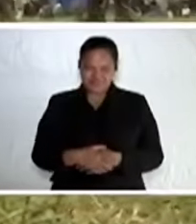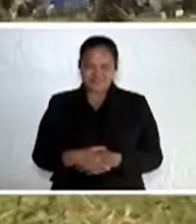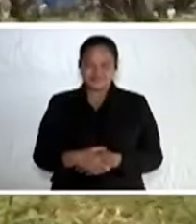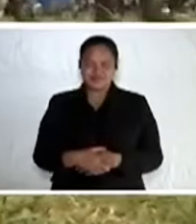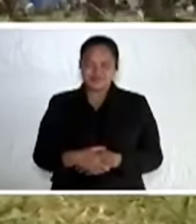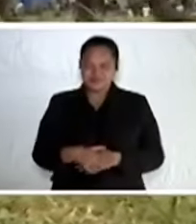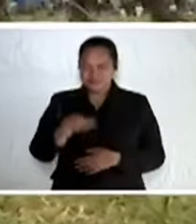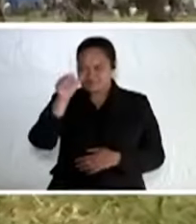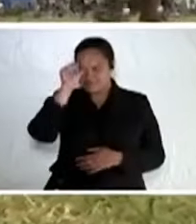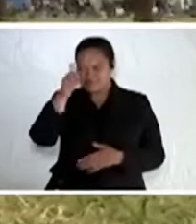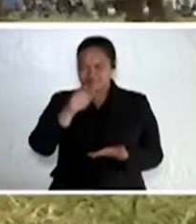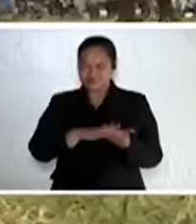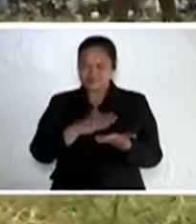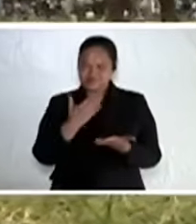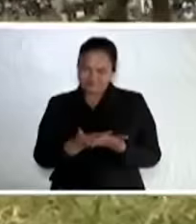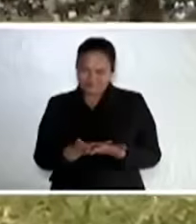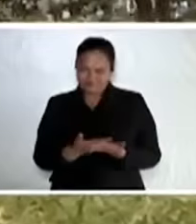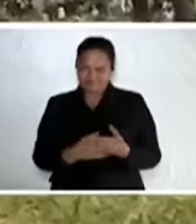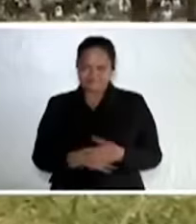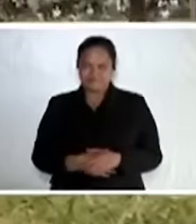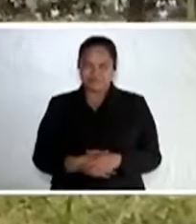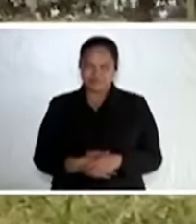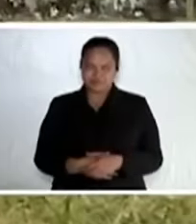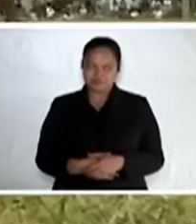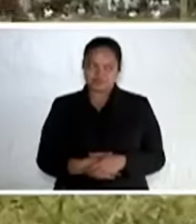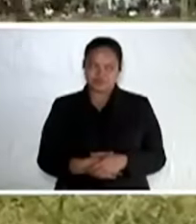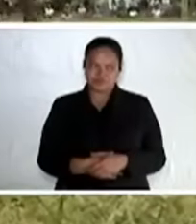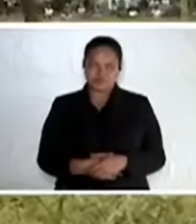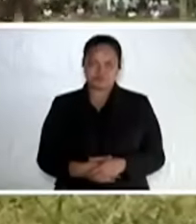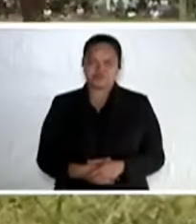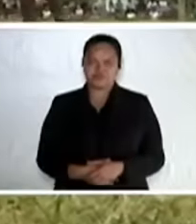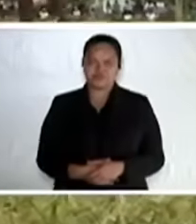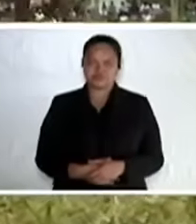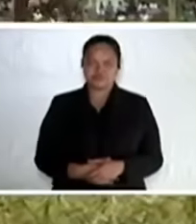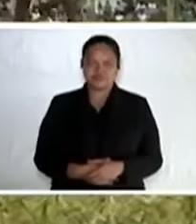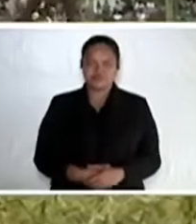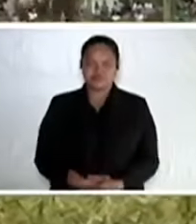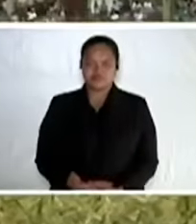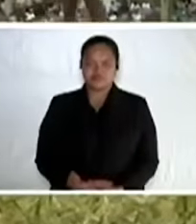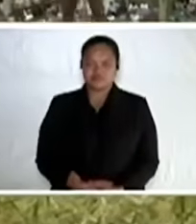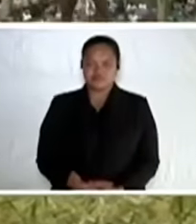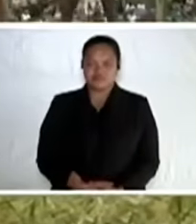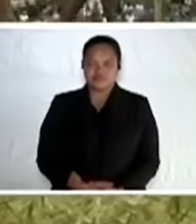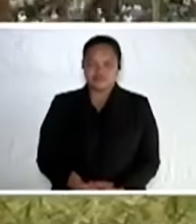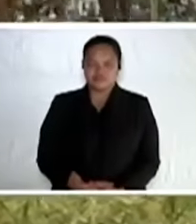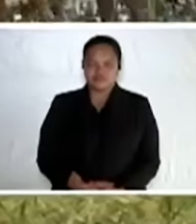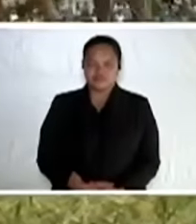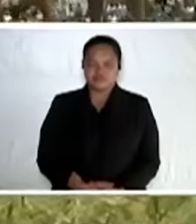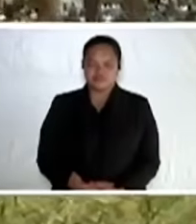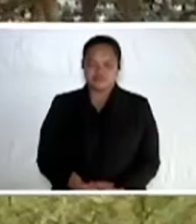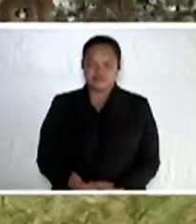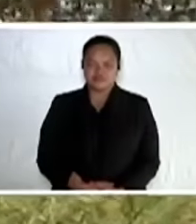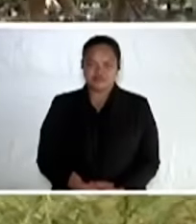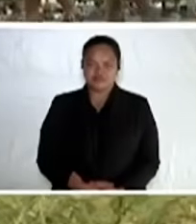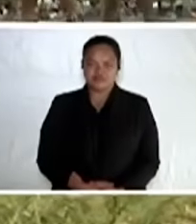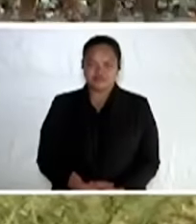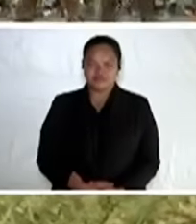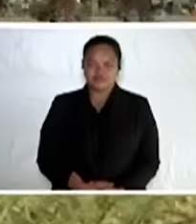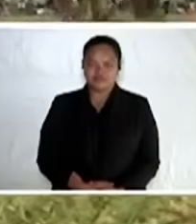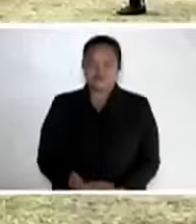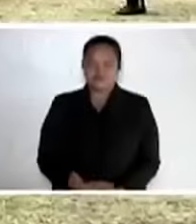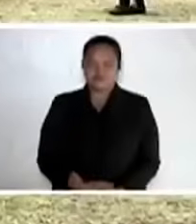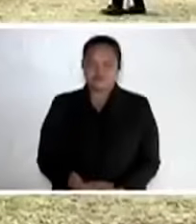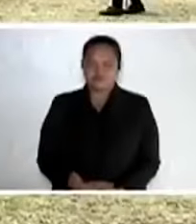देख रहे हैं ये कितना भावनात्मक दृश्य है, इमोशनल सीन है। किस तरह से इतने ढेर सारे हमारे